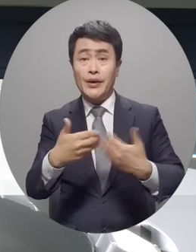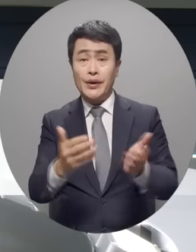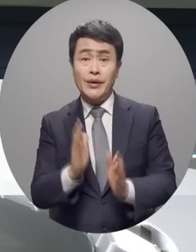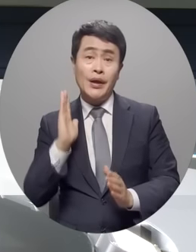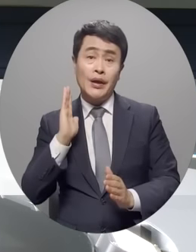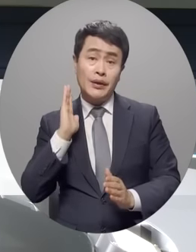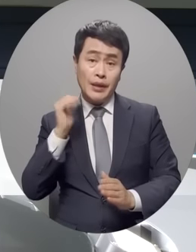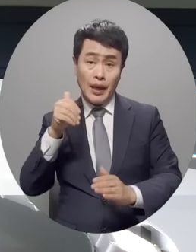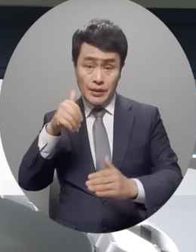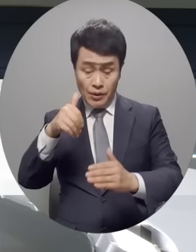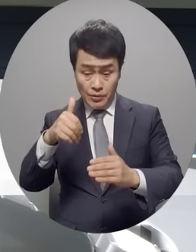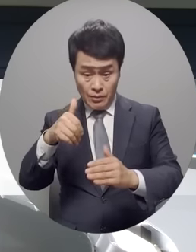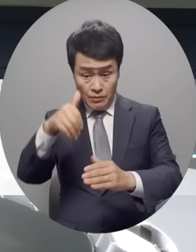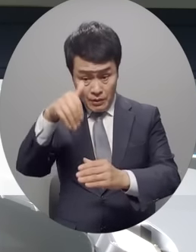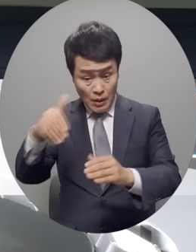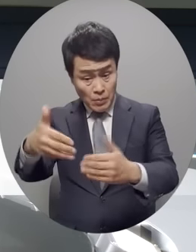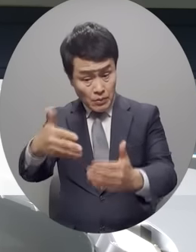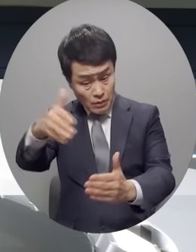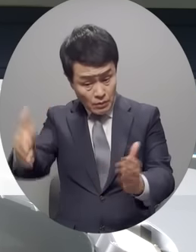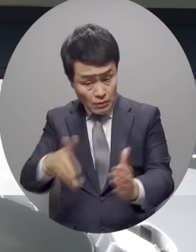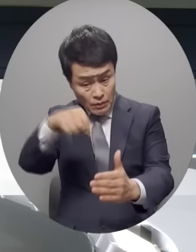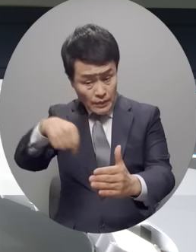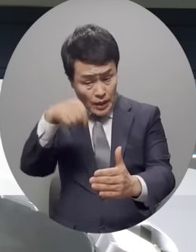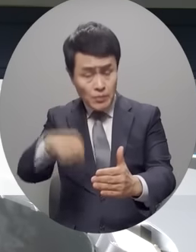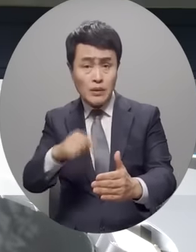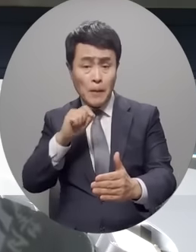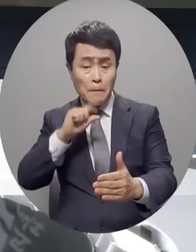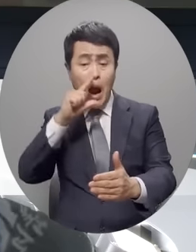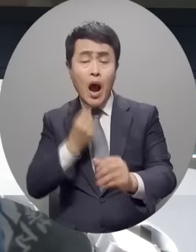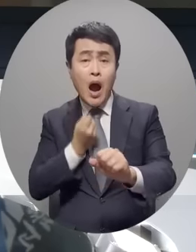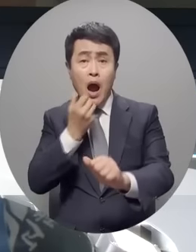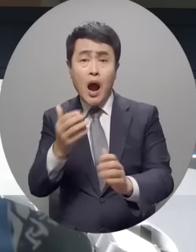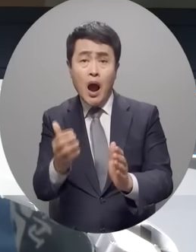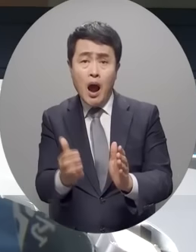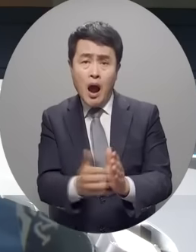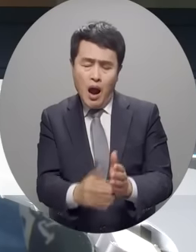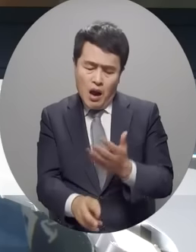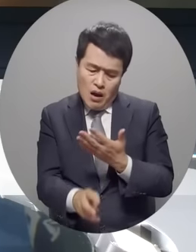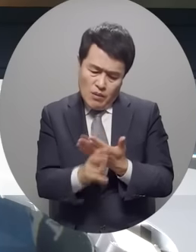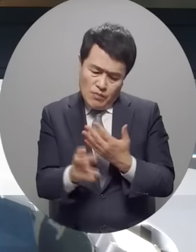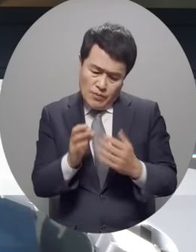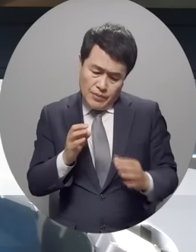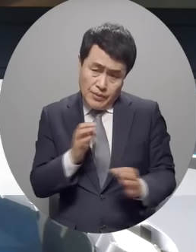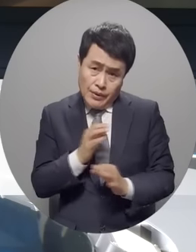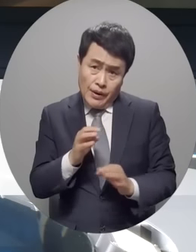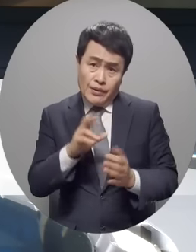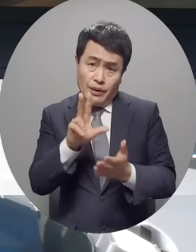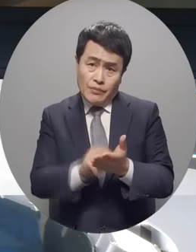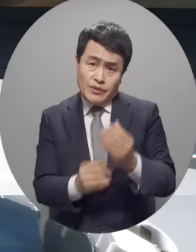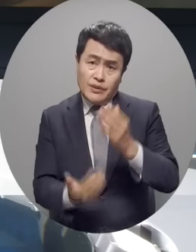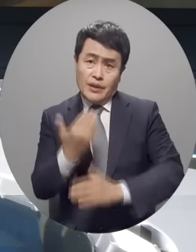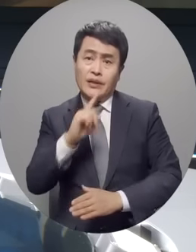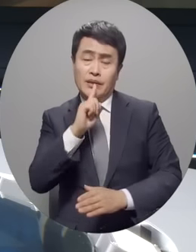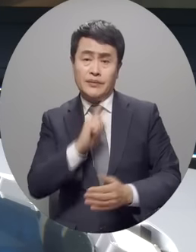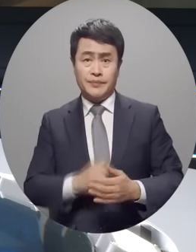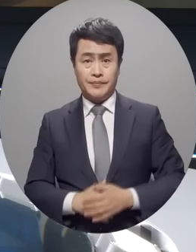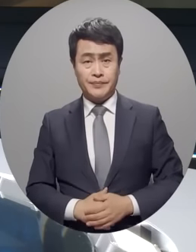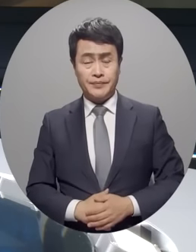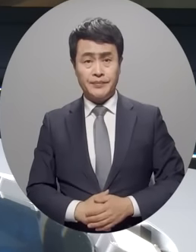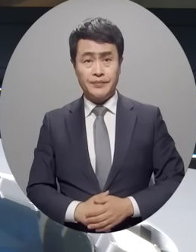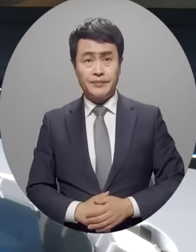내부에서도 비슷한 폭로가 나오면서 민주당은 불법 게이트의 비상구가 열렸다며 거듭 수사를 촉구했습니다. 고승은